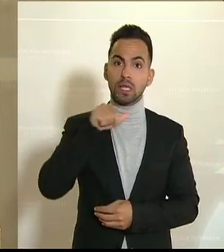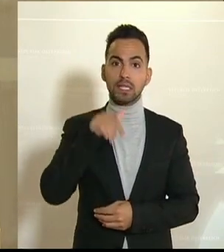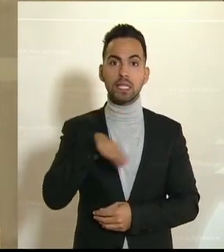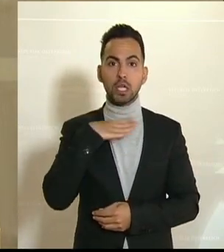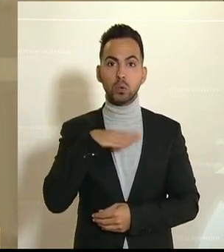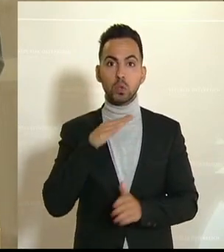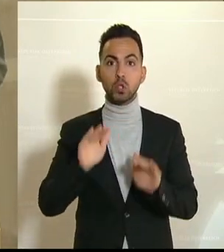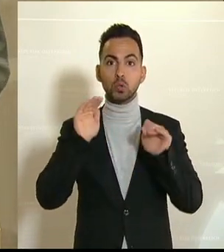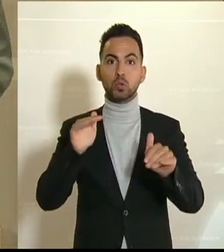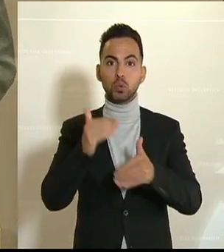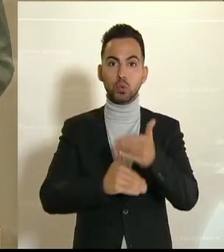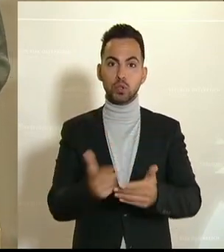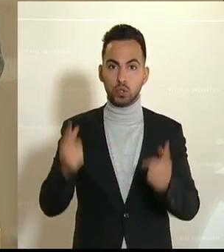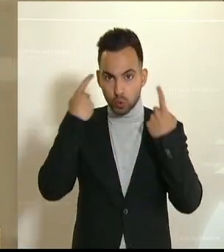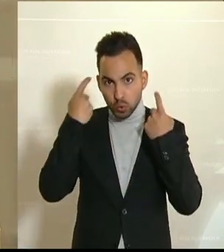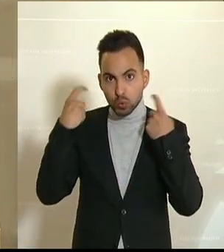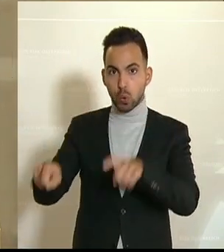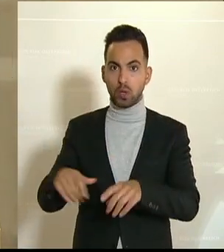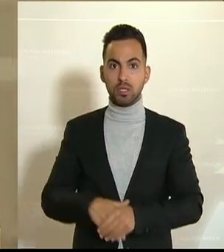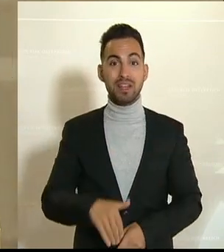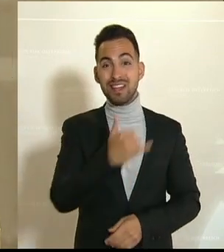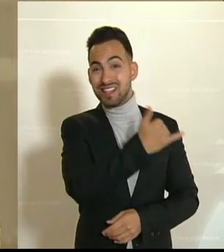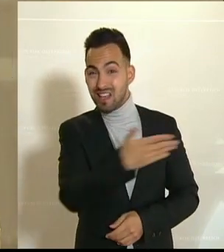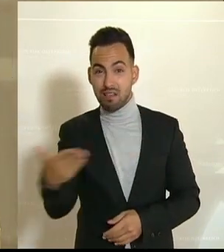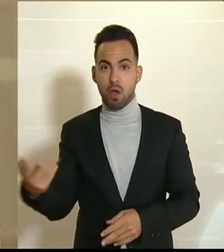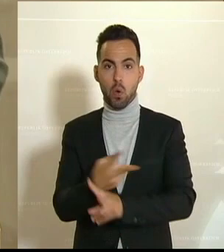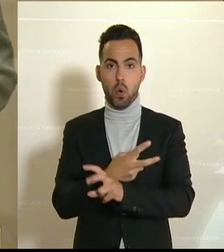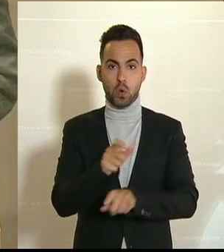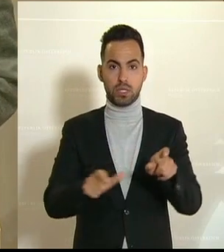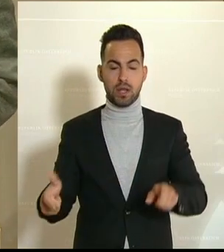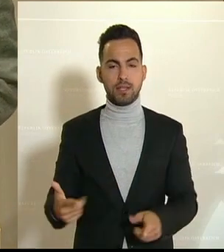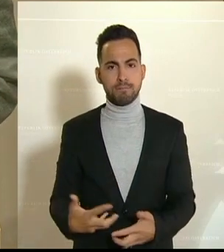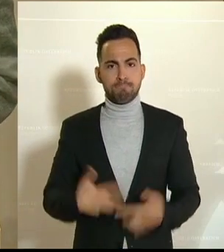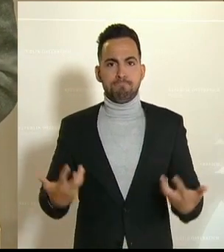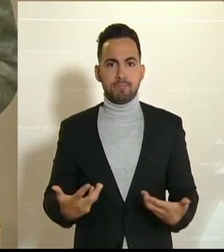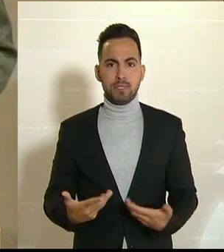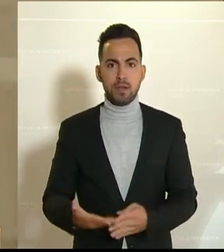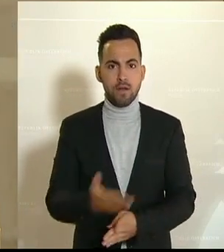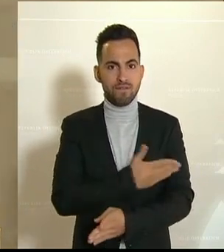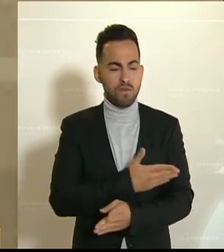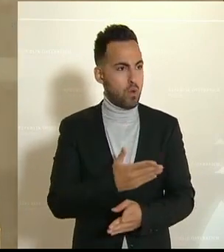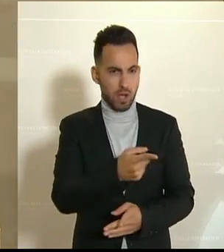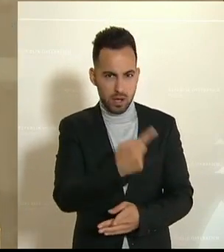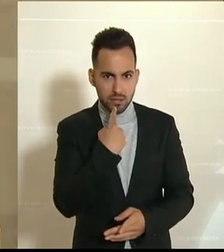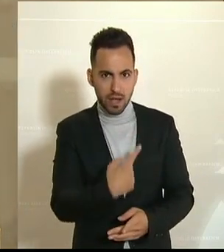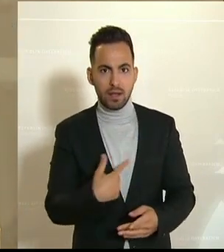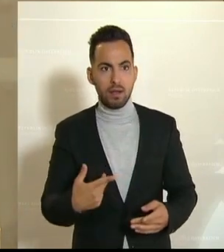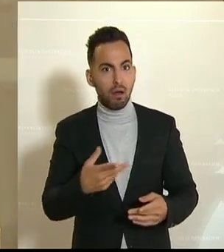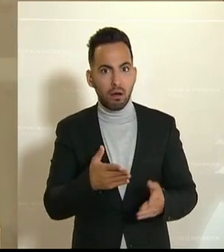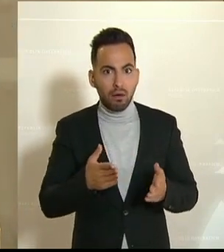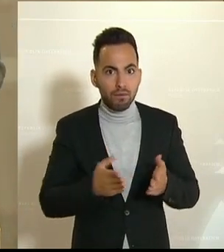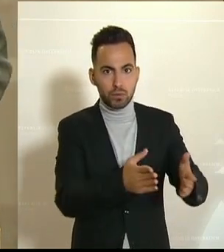ausreichend Schutz sorgen. Und jeder Österreicher ärgert sich, dass sie den Weg gehen, den ich vorher schon angesprochen